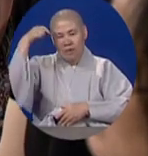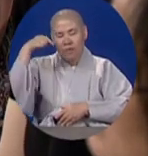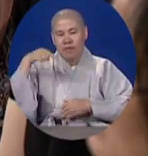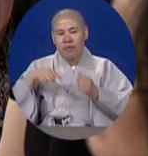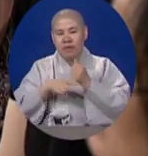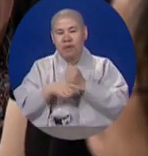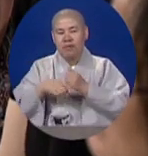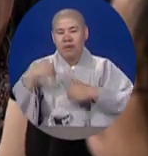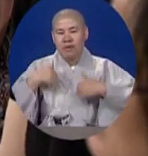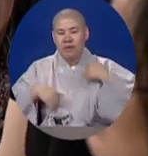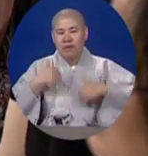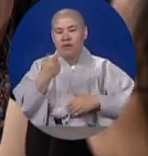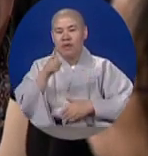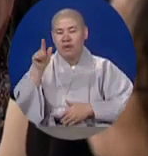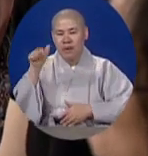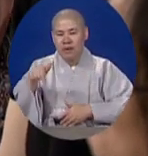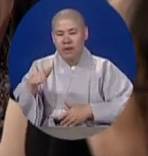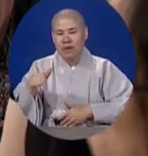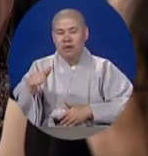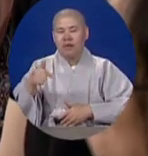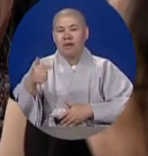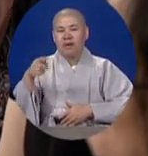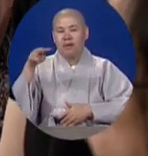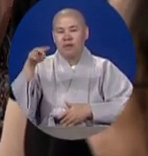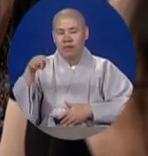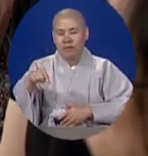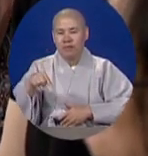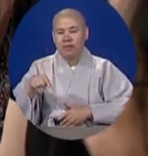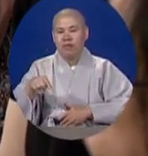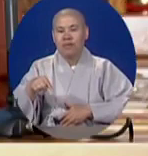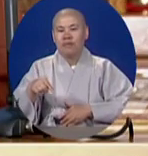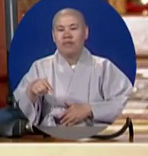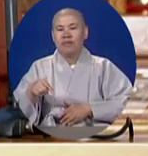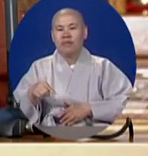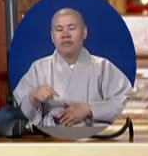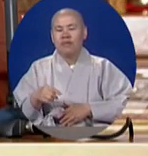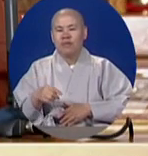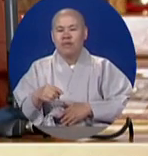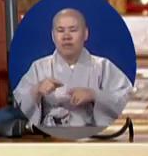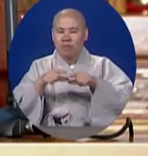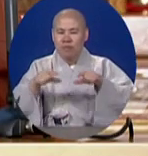즐거울 낙자 낙수입니다. 그 별로다.